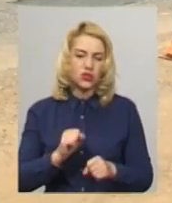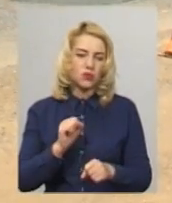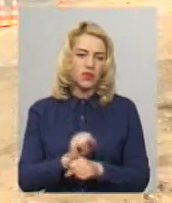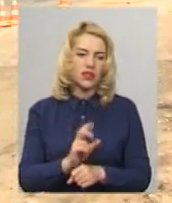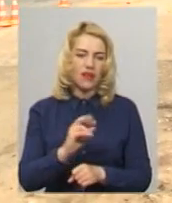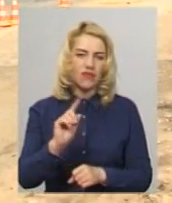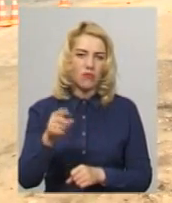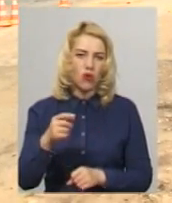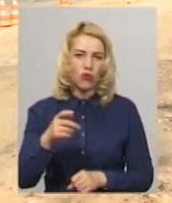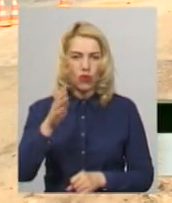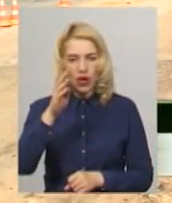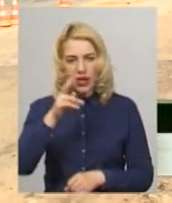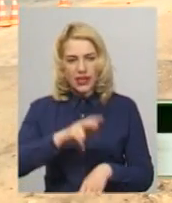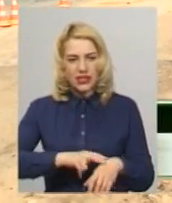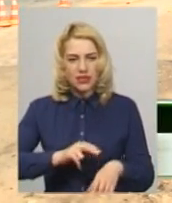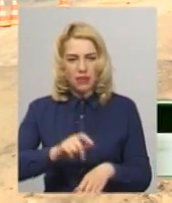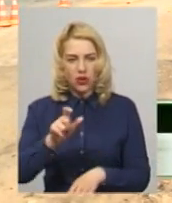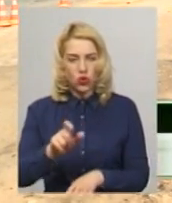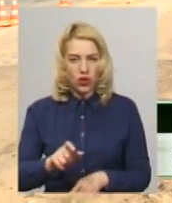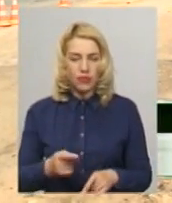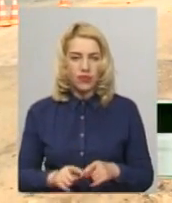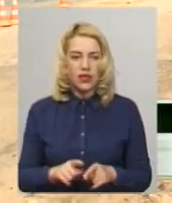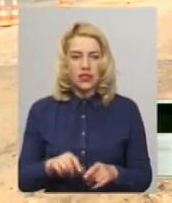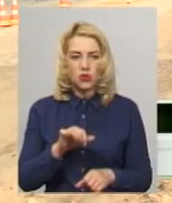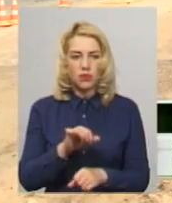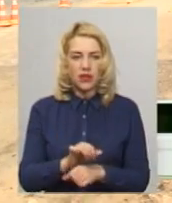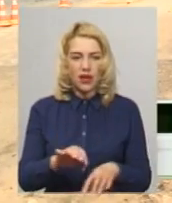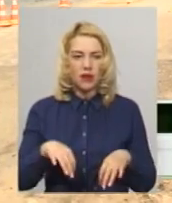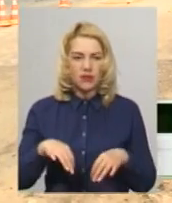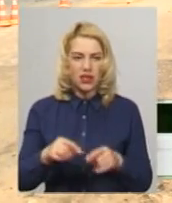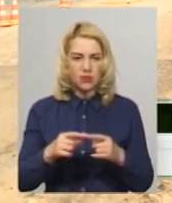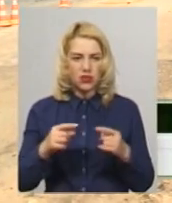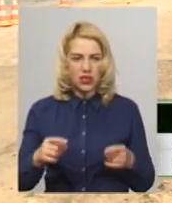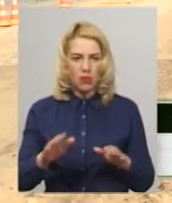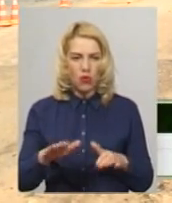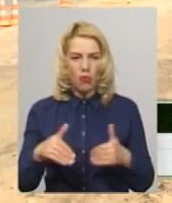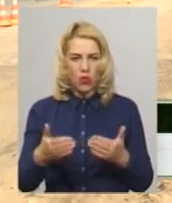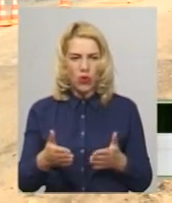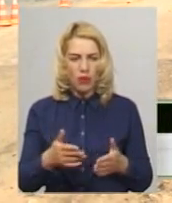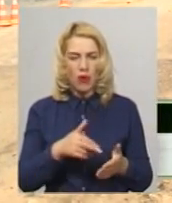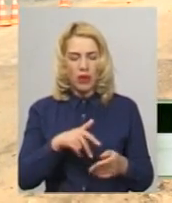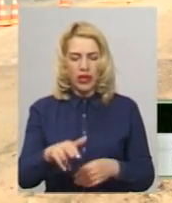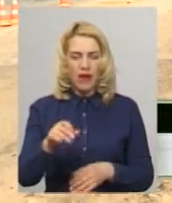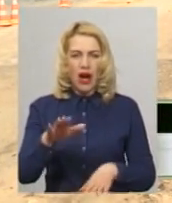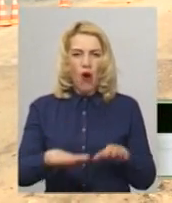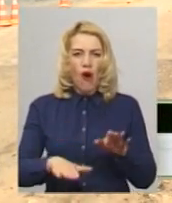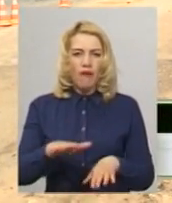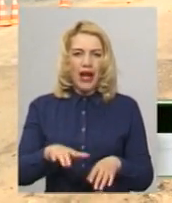інспектора. Ми зупиняємо транспортний засіб, пропонуємо йому пройти ваговий контроль.